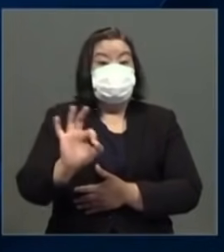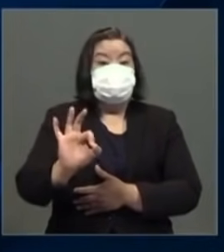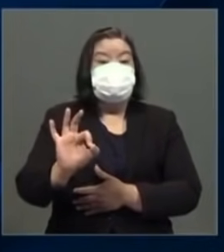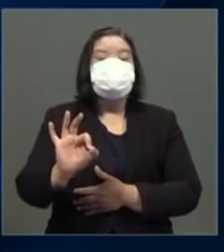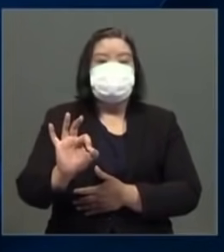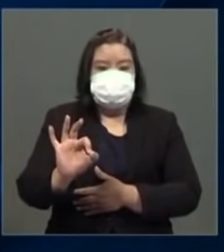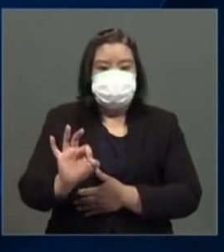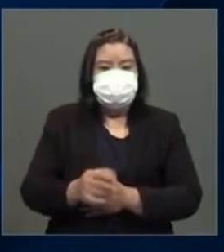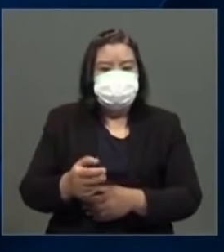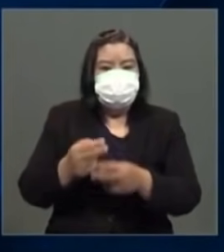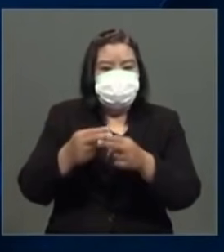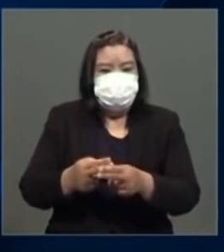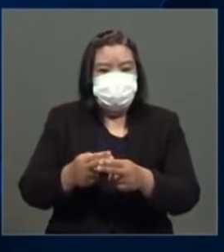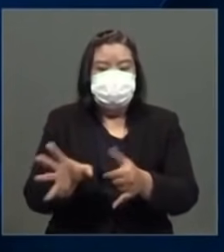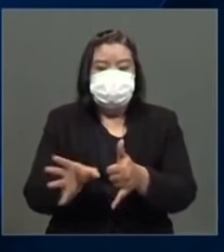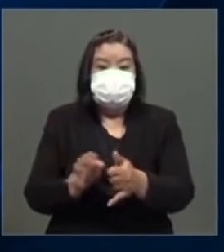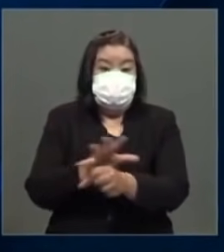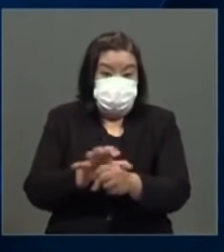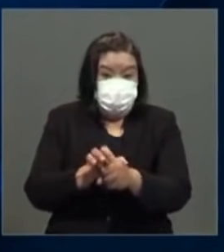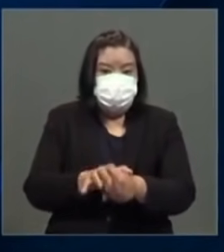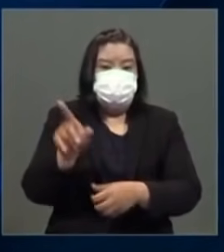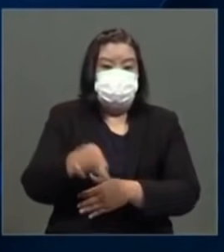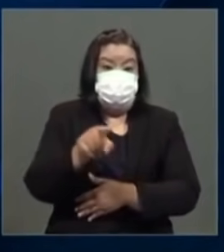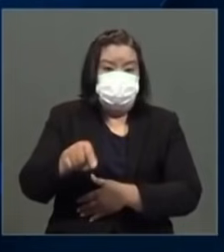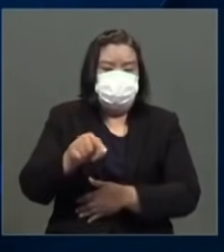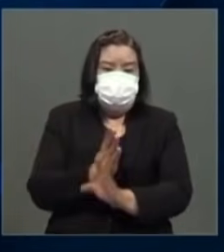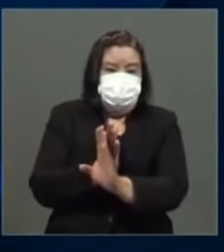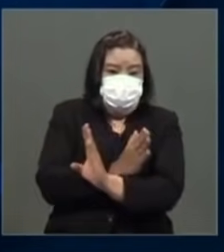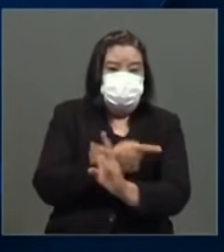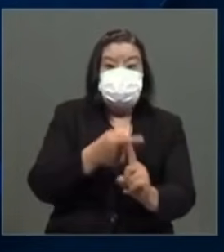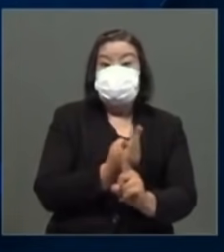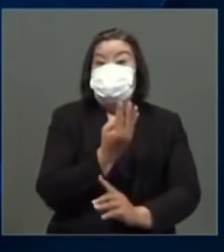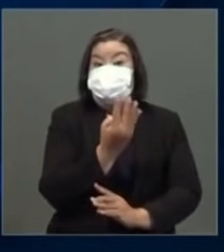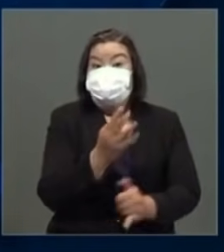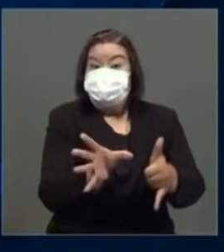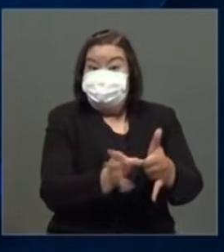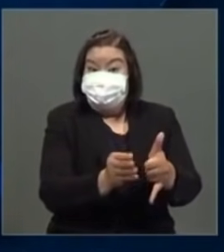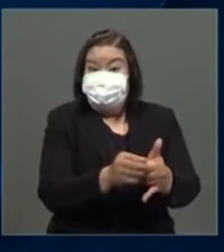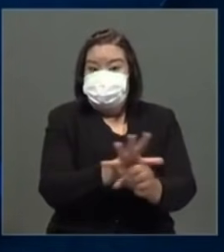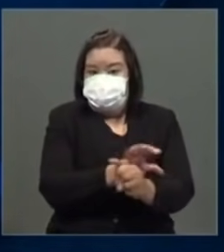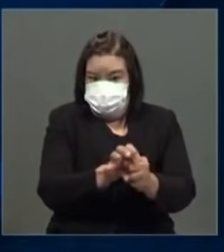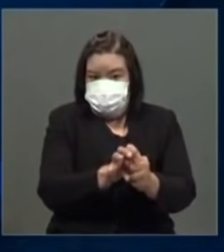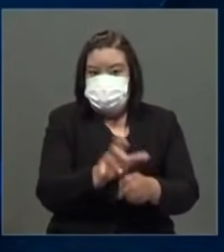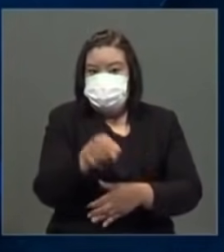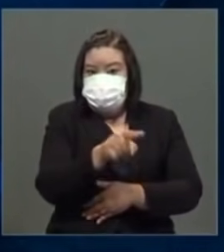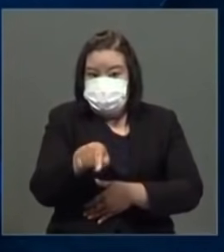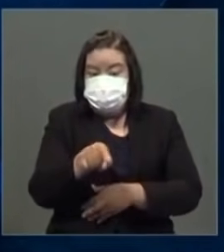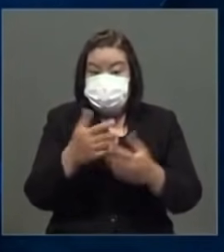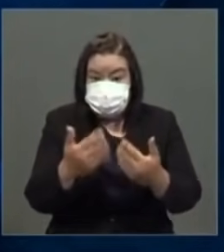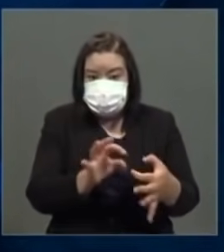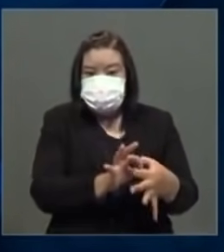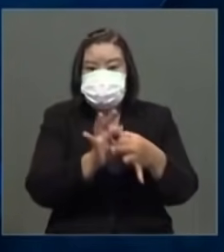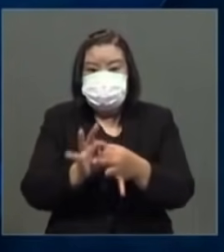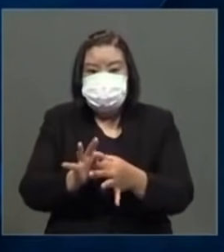พันธุ์ของอังกฤษที่เข้ามาตั้งแต่ช่วงของเมษายนนะครับแล้วสีเหลืองซึ่งเข้ามาในระล